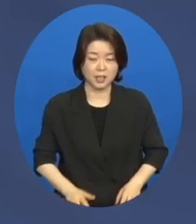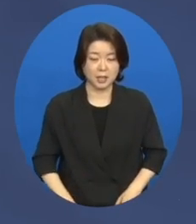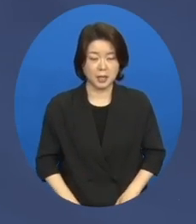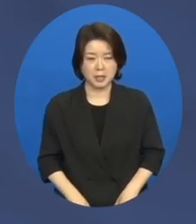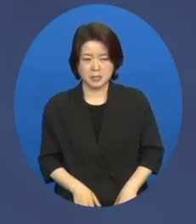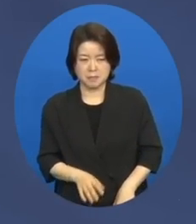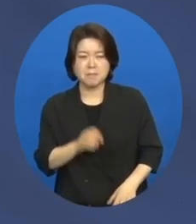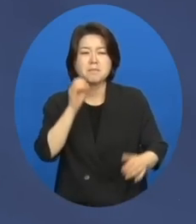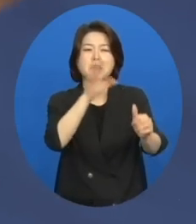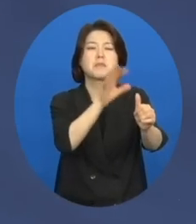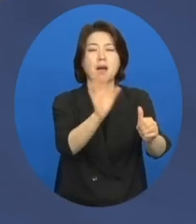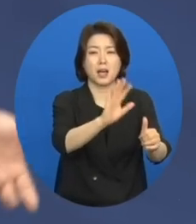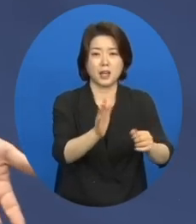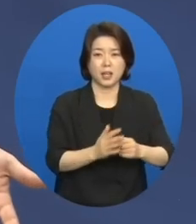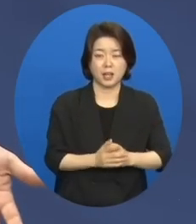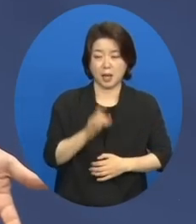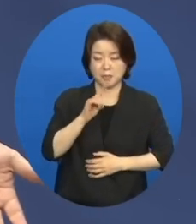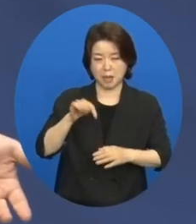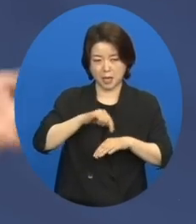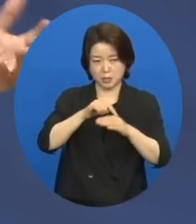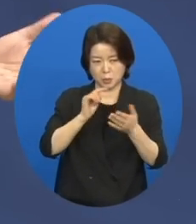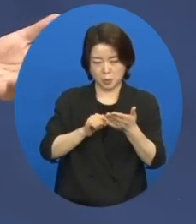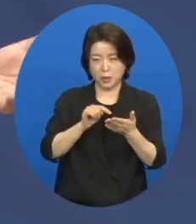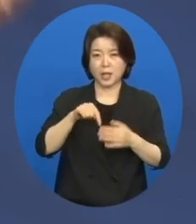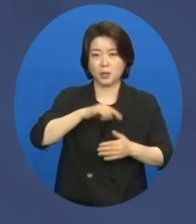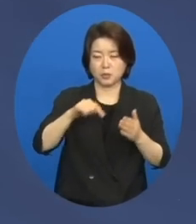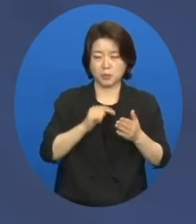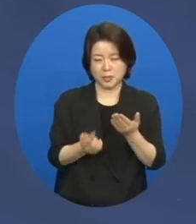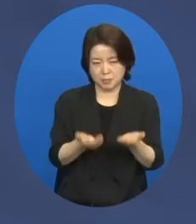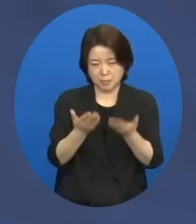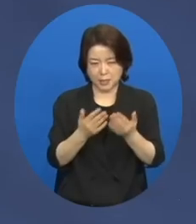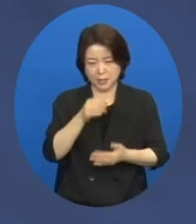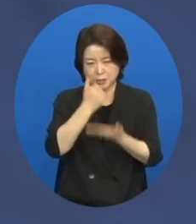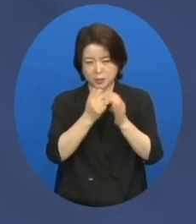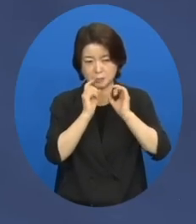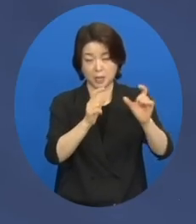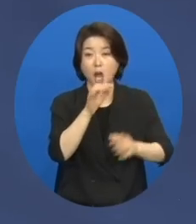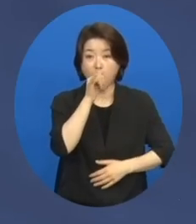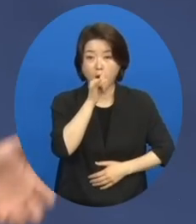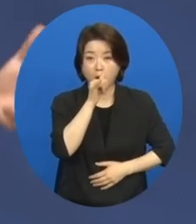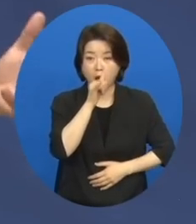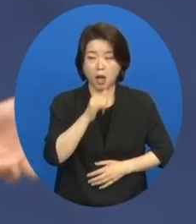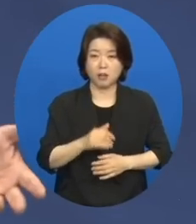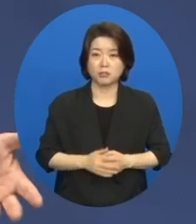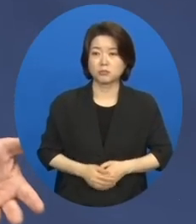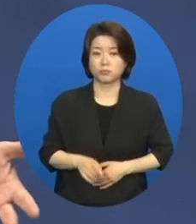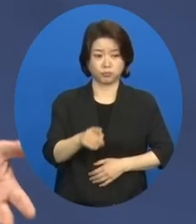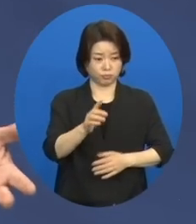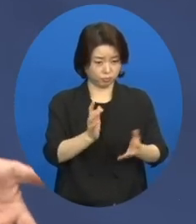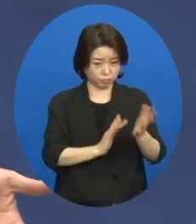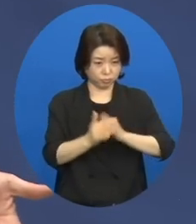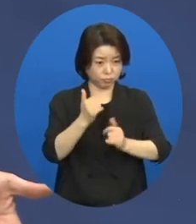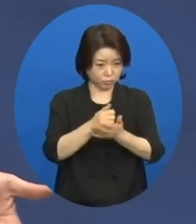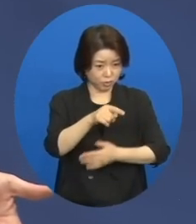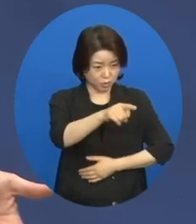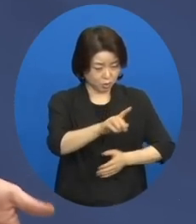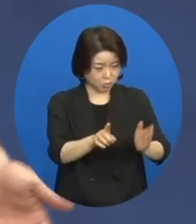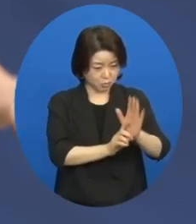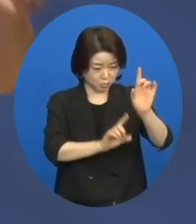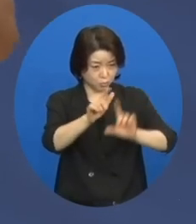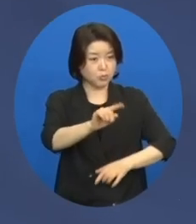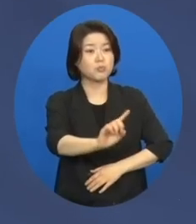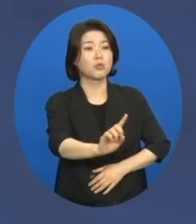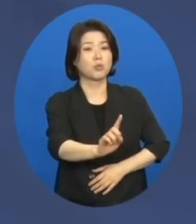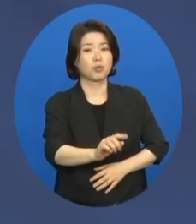한 건 아니지만 벌써 말 속에 마음 속에 판단하고 정죄하는 마음이 있는 거예요. 무슨 예수를 믿는 게 그래.